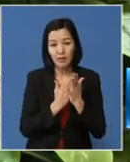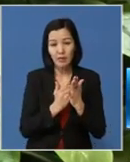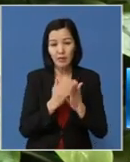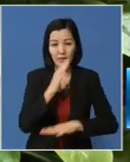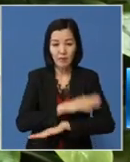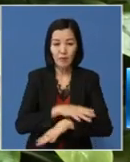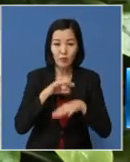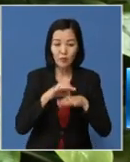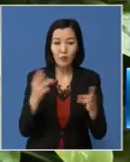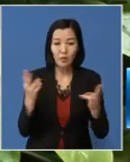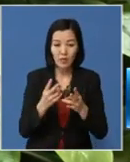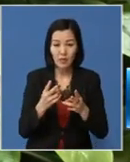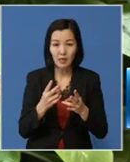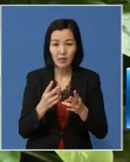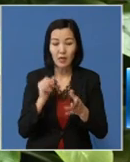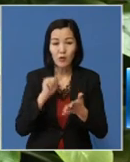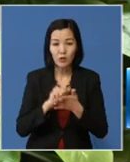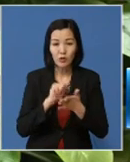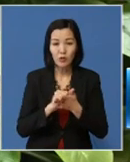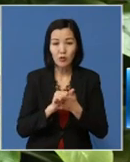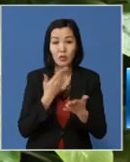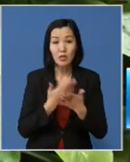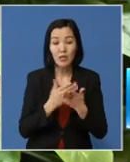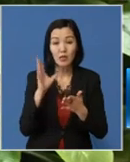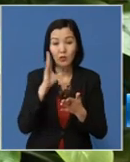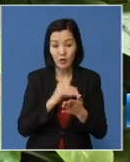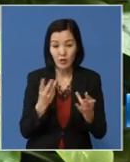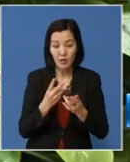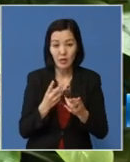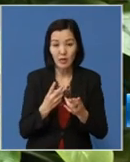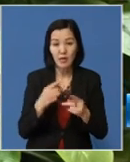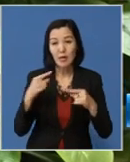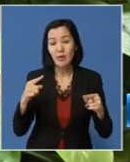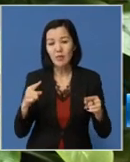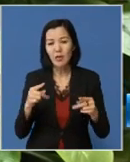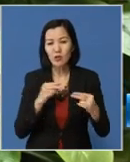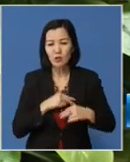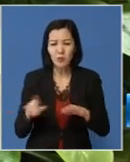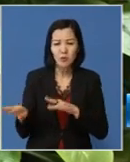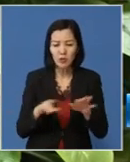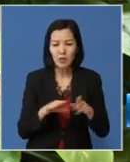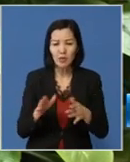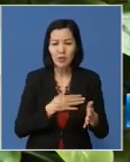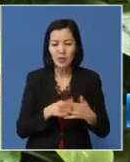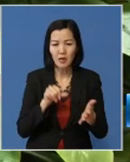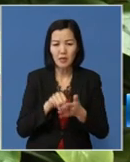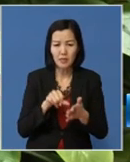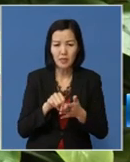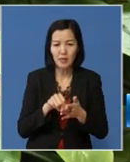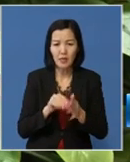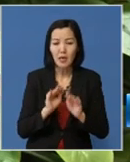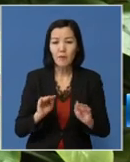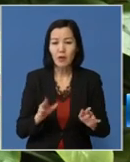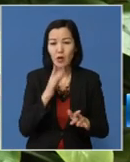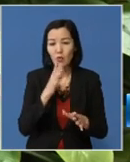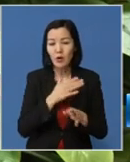сабақ өту керек. Әрі соны қағаз жүзінде дәлелдеуіңіз қажет. Одан бөлек өзге де жұмыстар бар. Нәтижесінде балаларға бөлетін уақыт азайып,